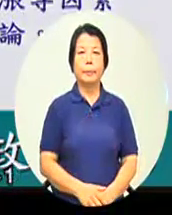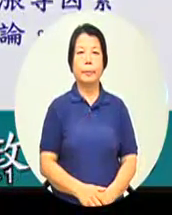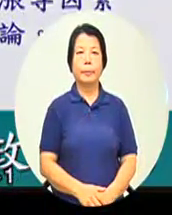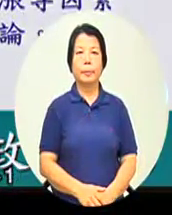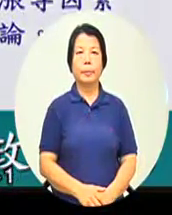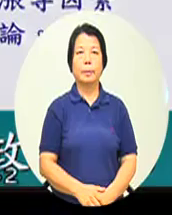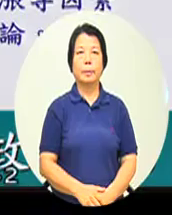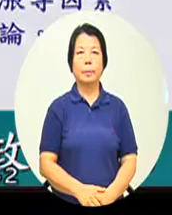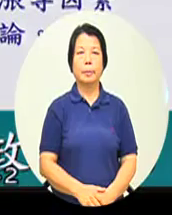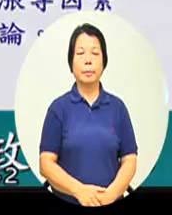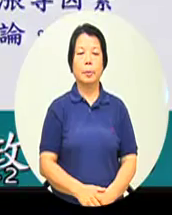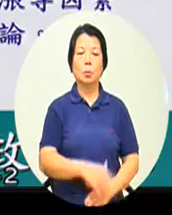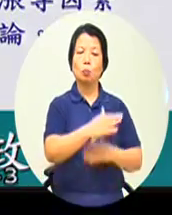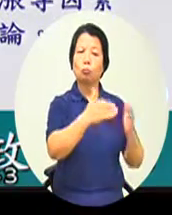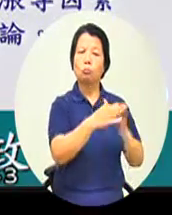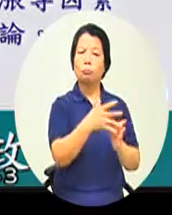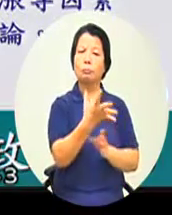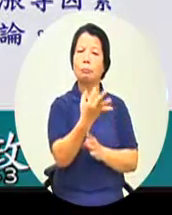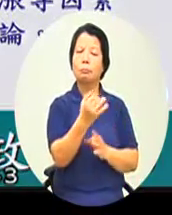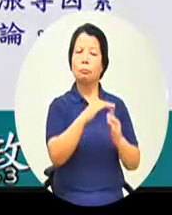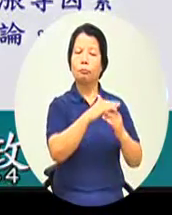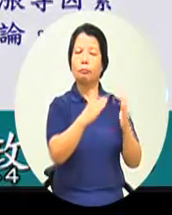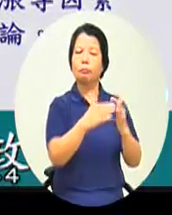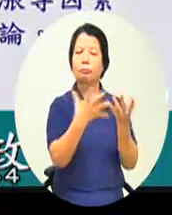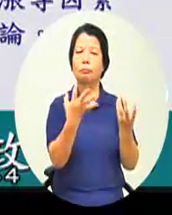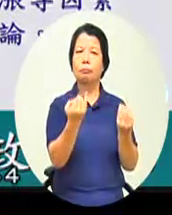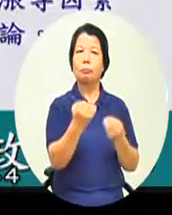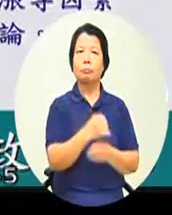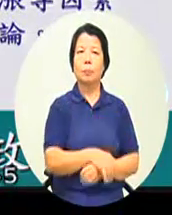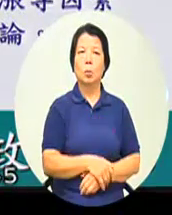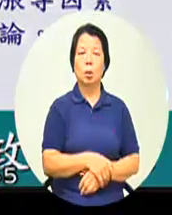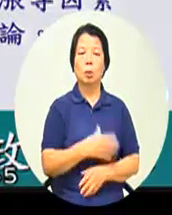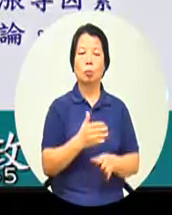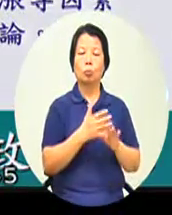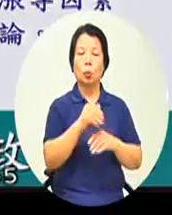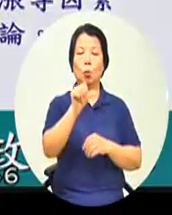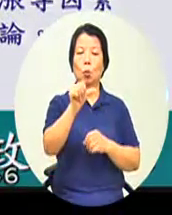知是几间啦吼，我这资料可能未超过5间。